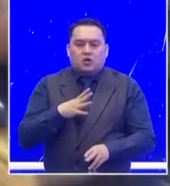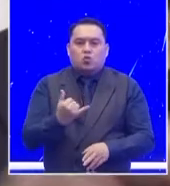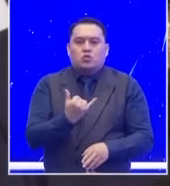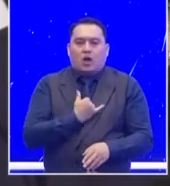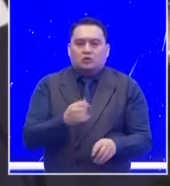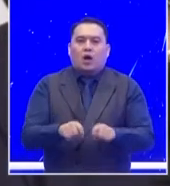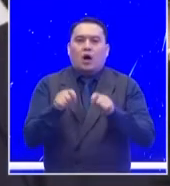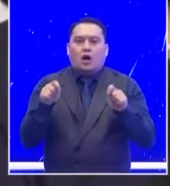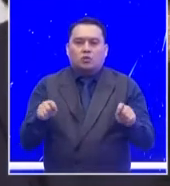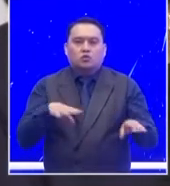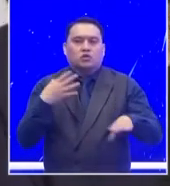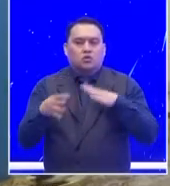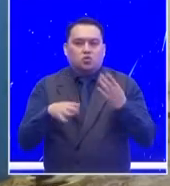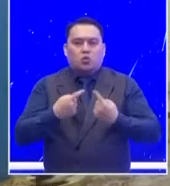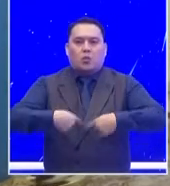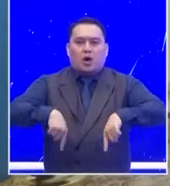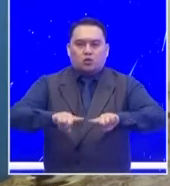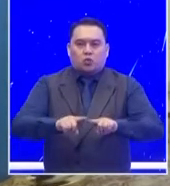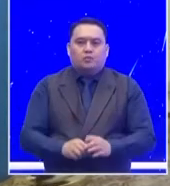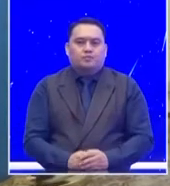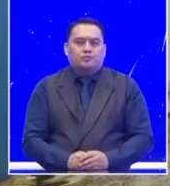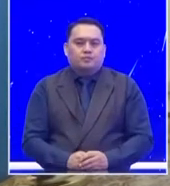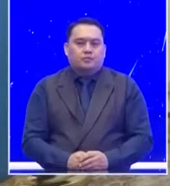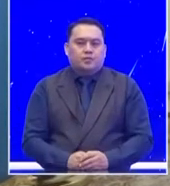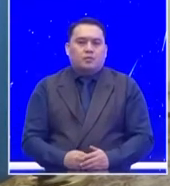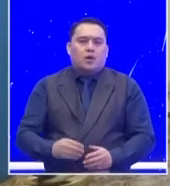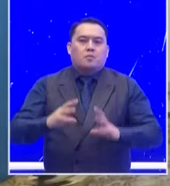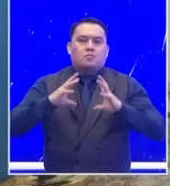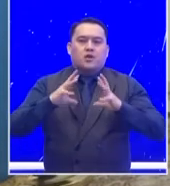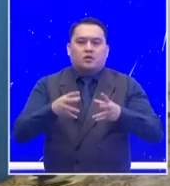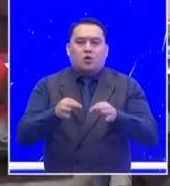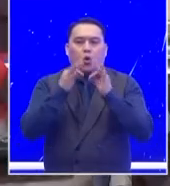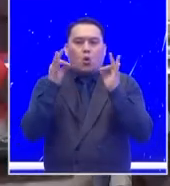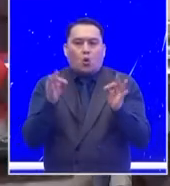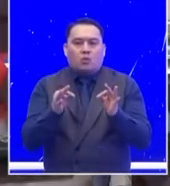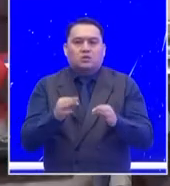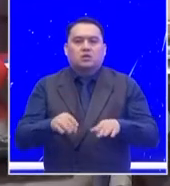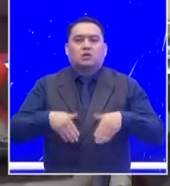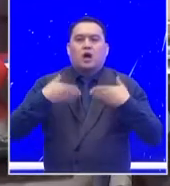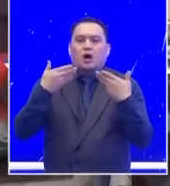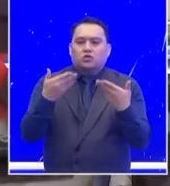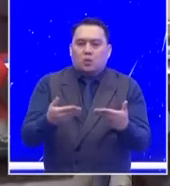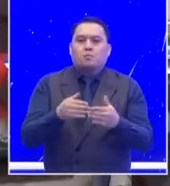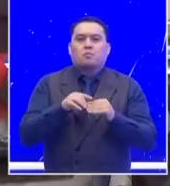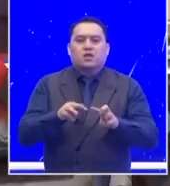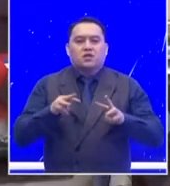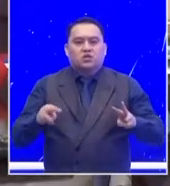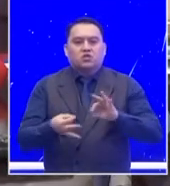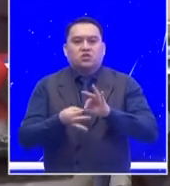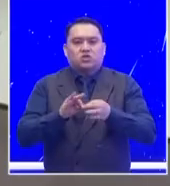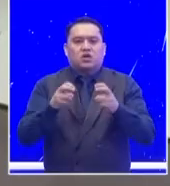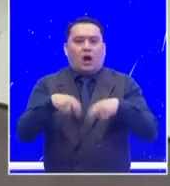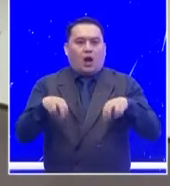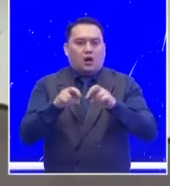нас открыть такую тренировочную базу. Брать положительный мировой опыт необходимо. Предложение Абдуали Тастанова министр обещала тщательно